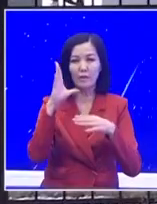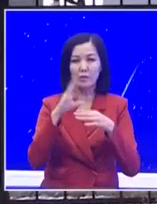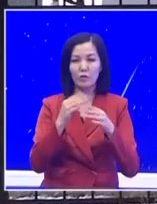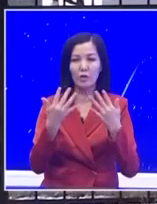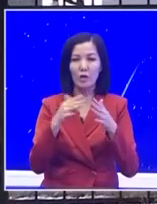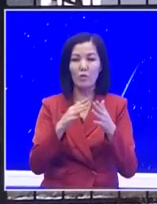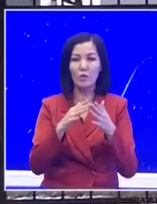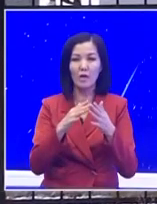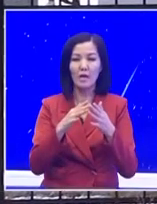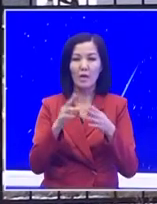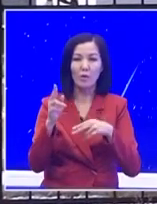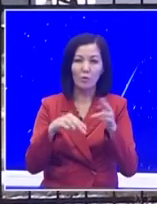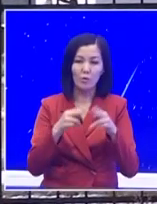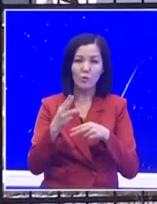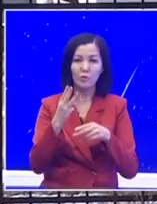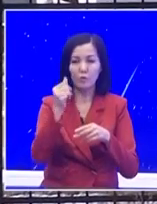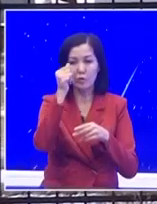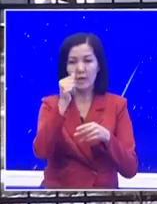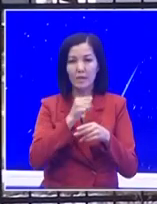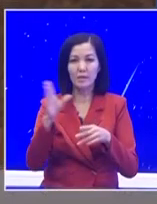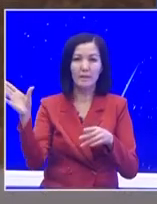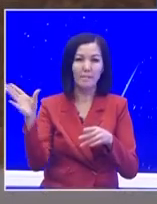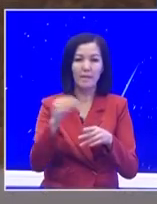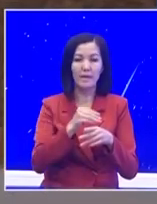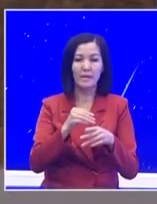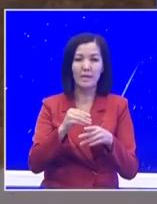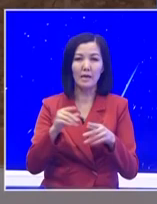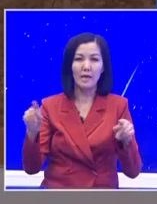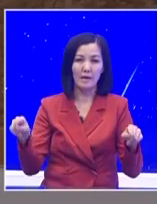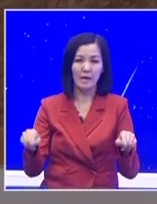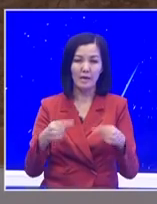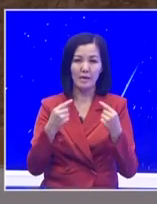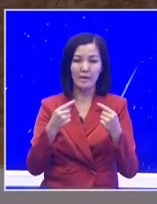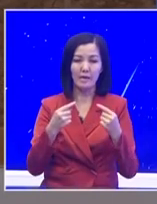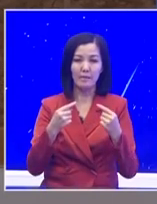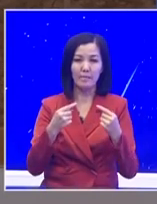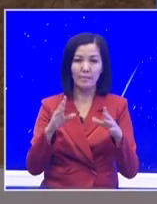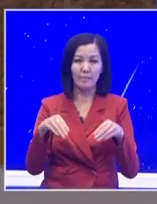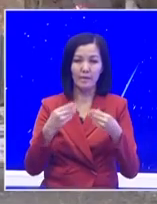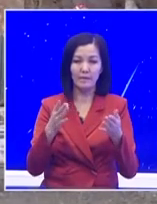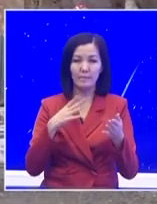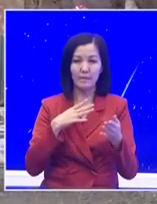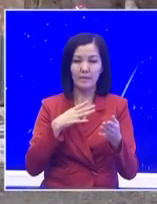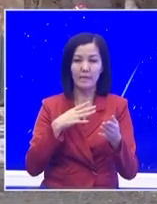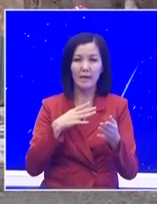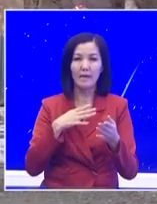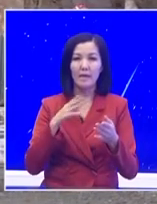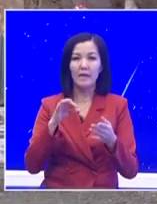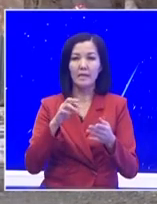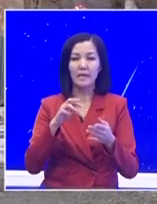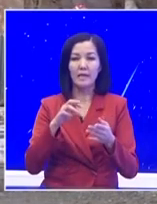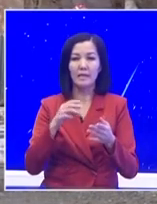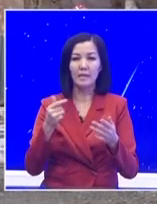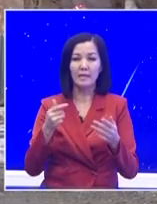ауылға жан бітірді. Небәрі 3 айдың ішінде бүлінген нысандар бой көтеріп, қолданысқа беріле бастады. Тасқын тауқыметін